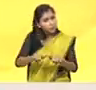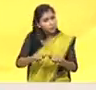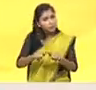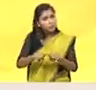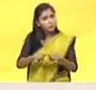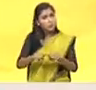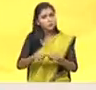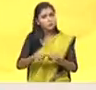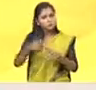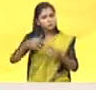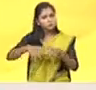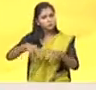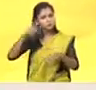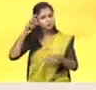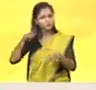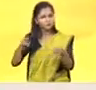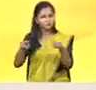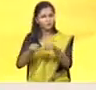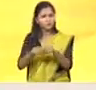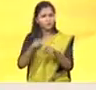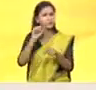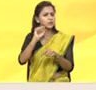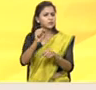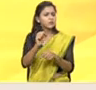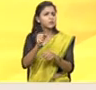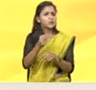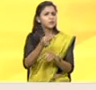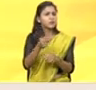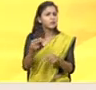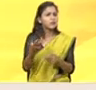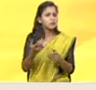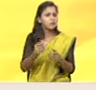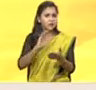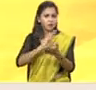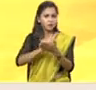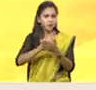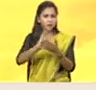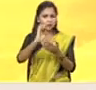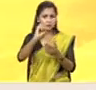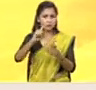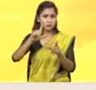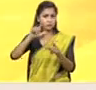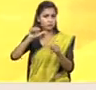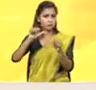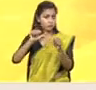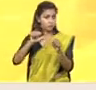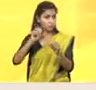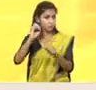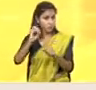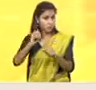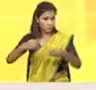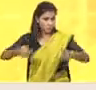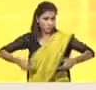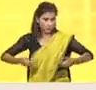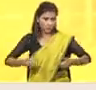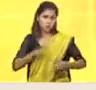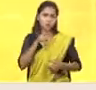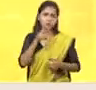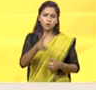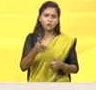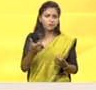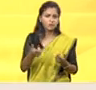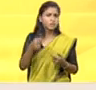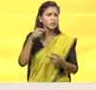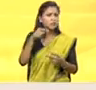हुलॉक गिबन, जिन्हें यहां होलो बंदर कहा जाता है। हुलॉक गिबन्स ने